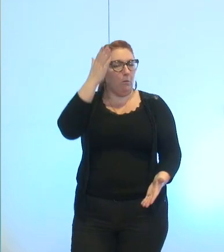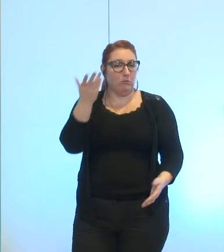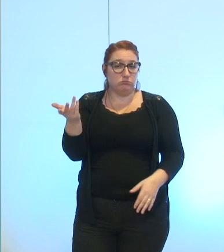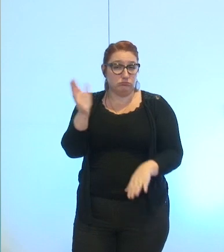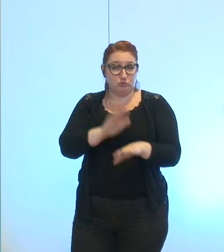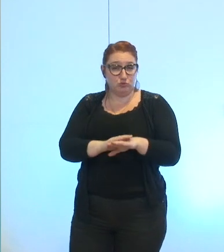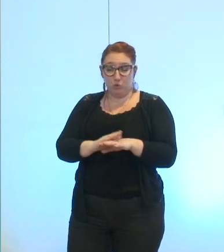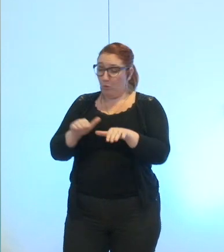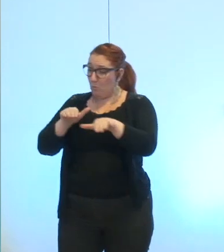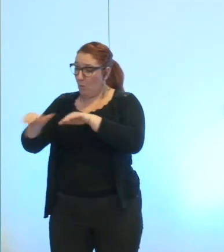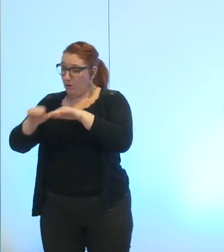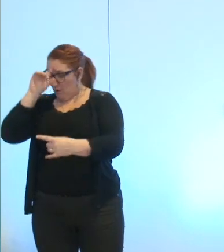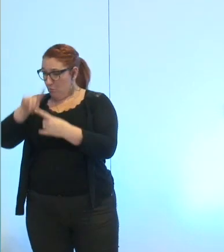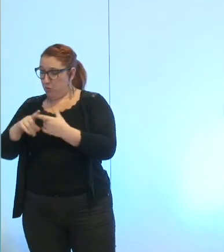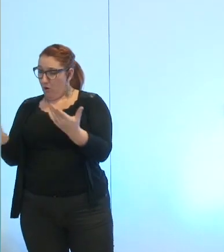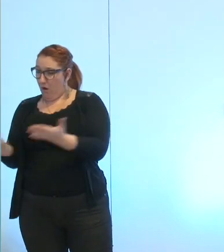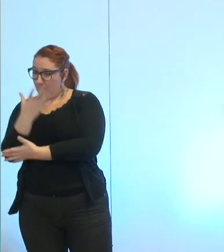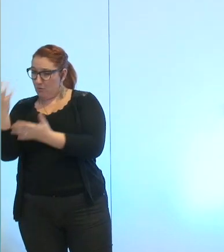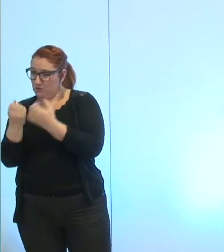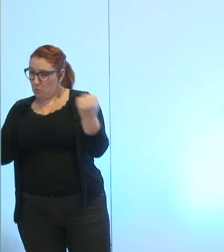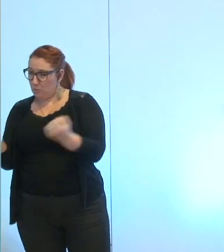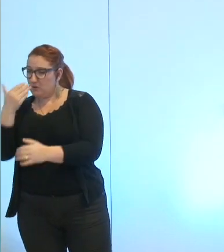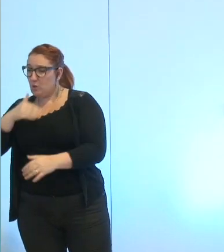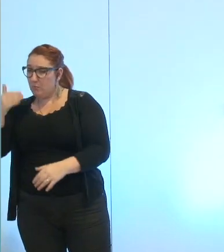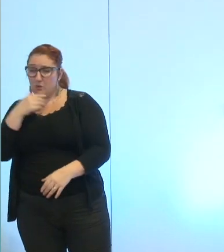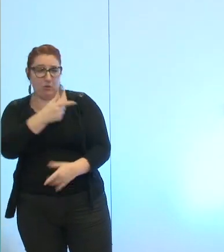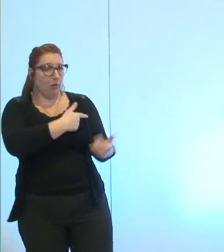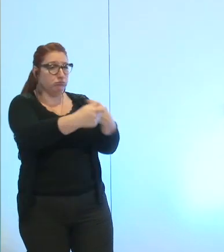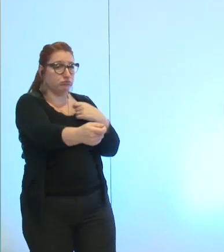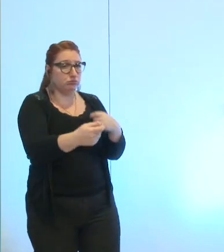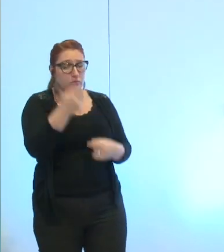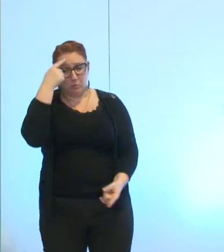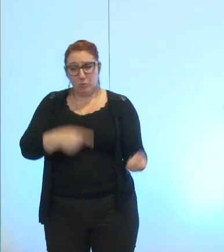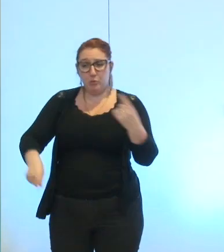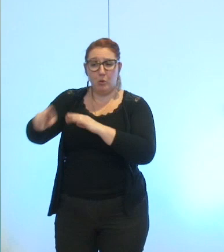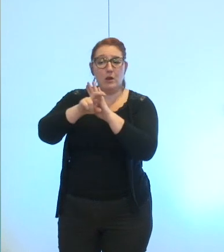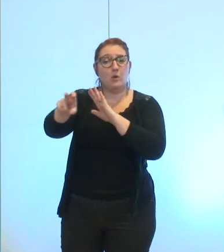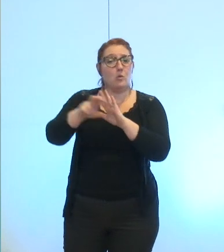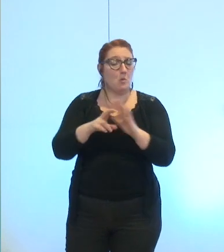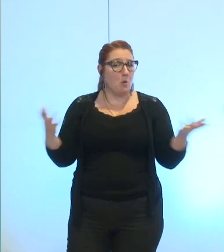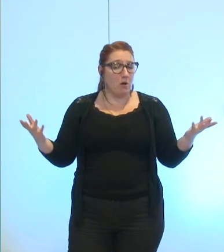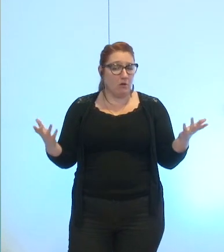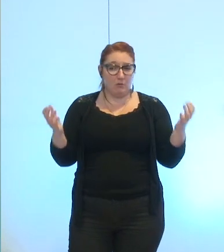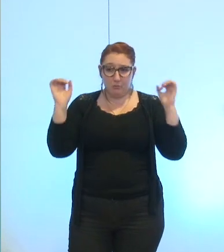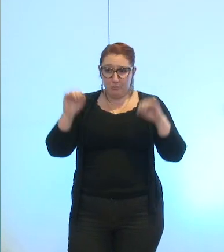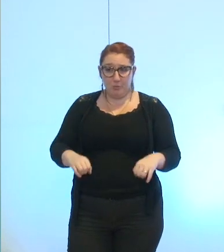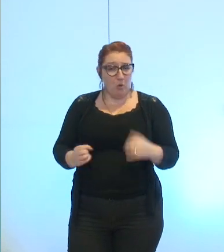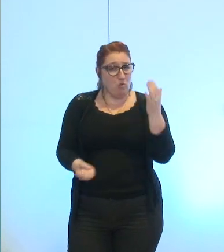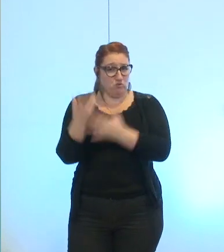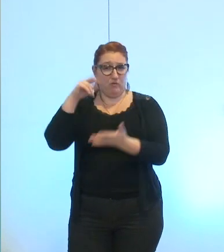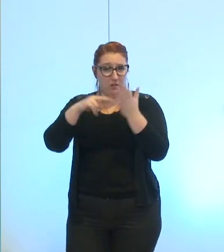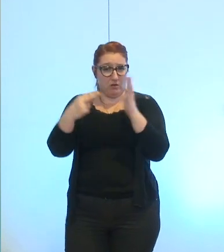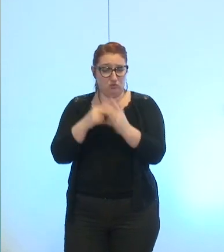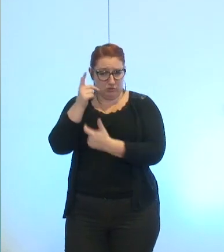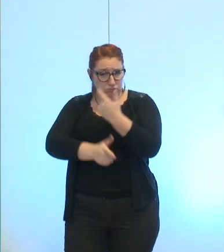améliorer l'information et la communication en direction des Grenoblois via l'utilisation des nouvelles